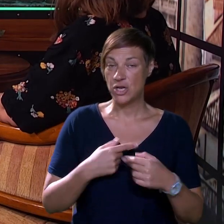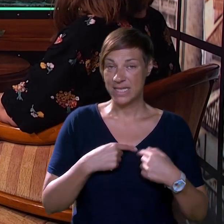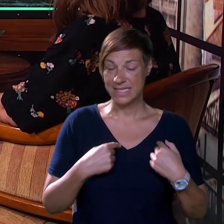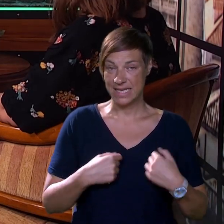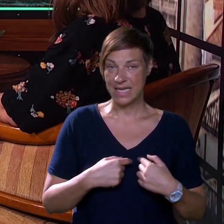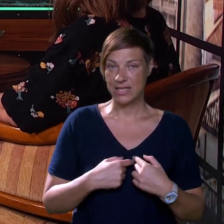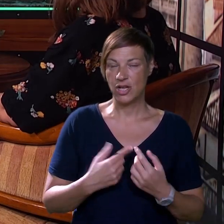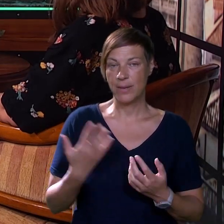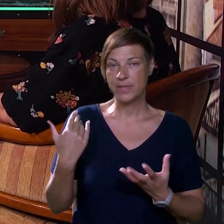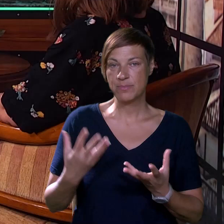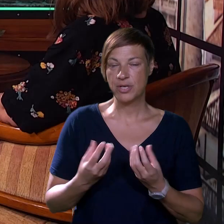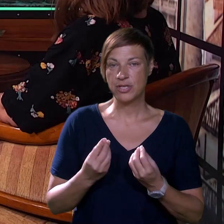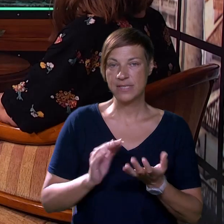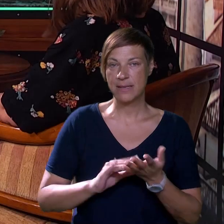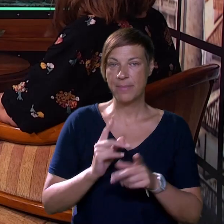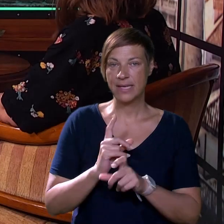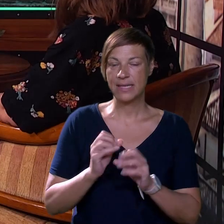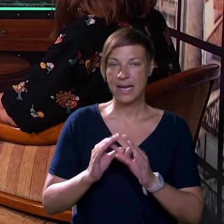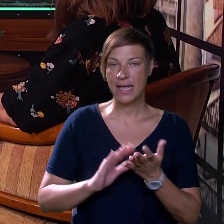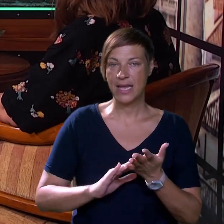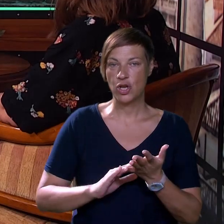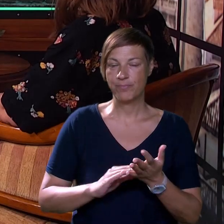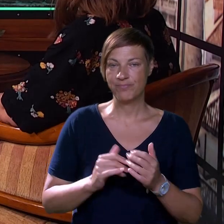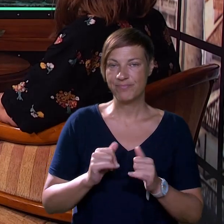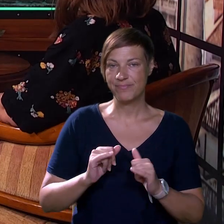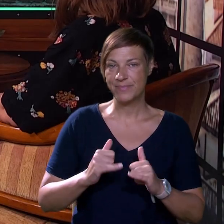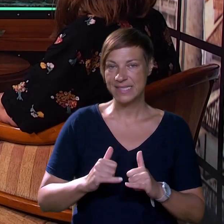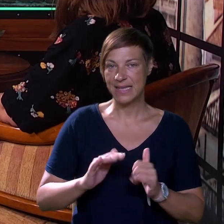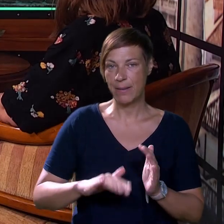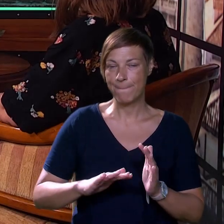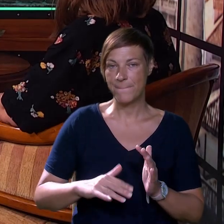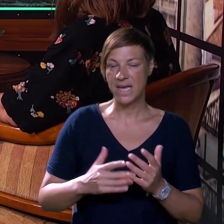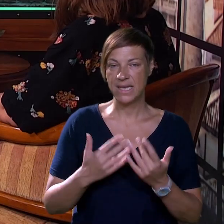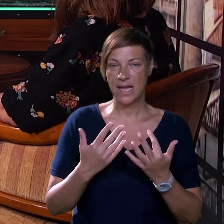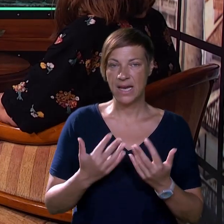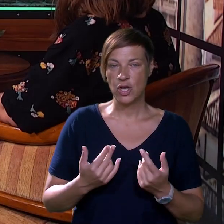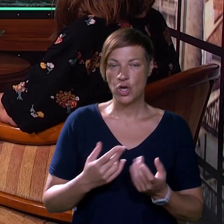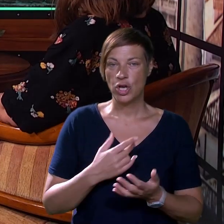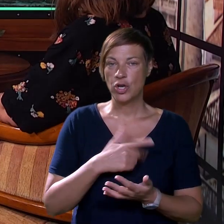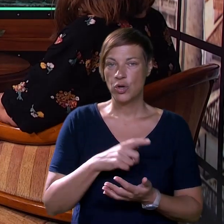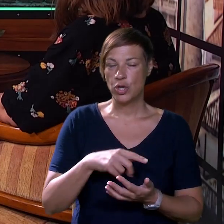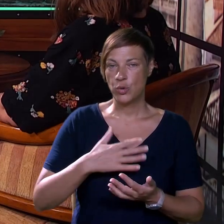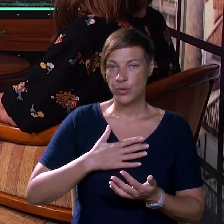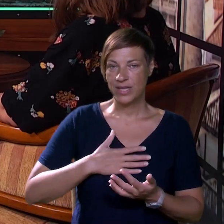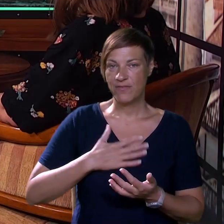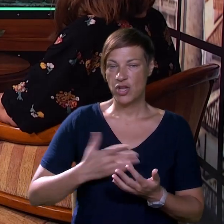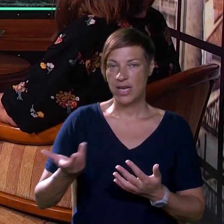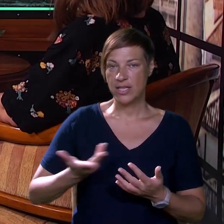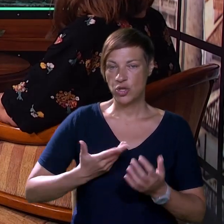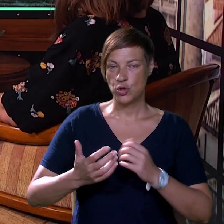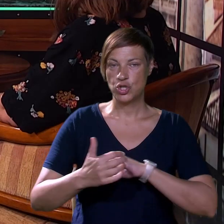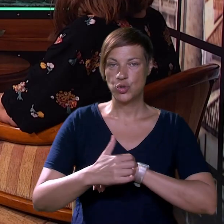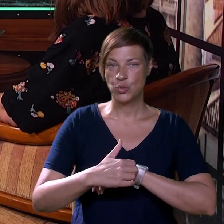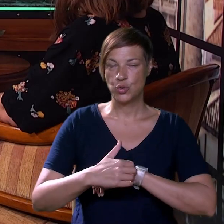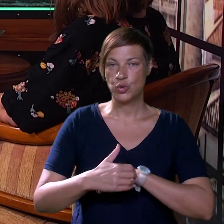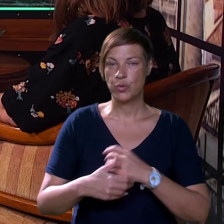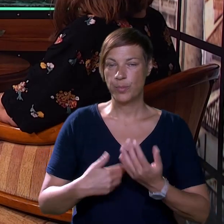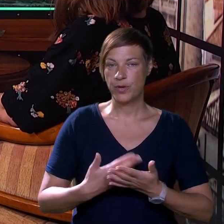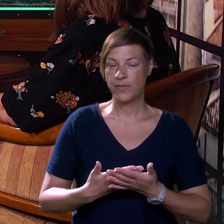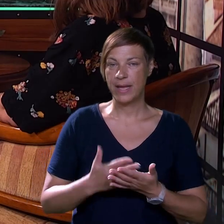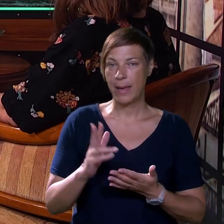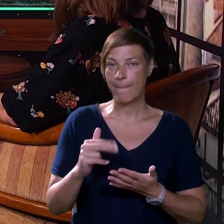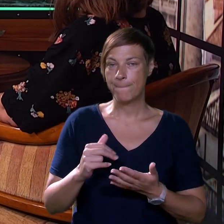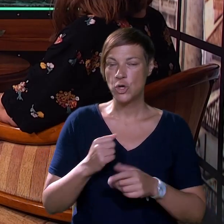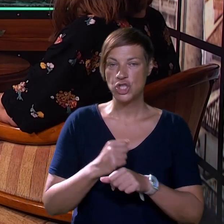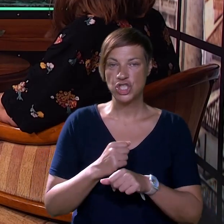kardiologije. Ranije smo radili dosta i sa Magdalenom, sada manje. Ali nešto koliko ljudi vole doći u Dubrovnik, manje je odraz, postoji